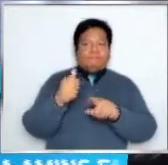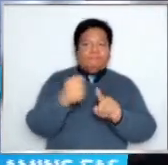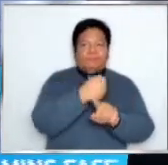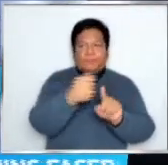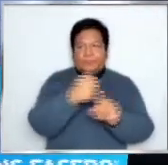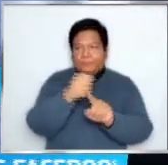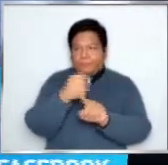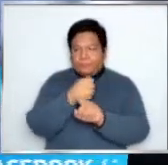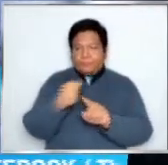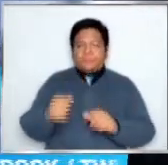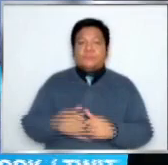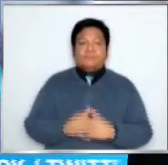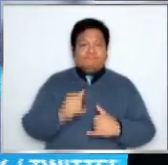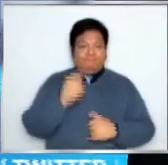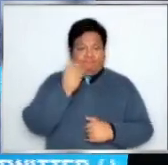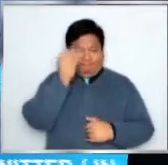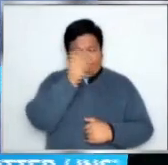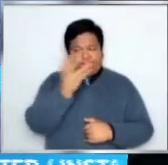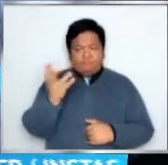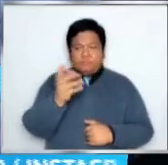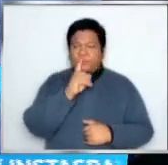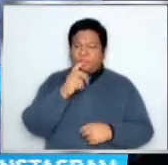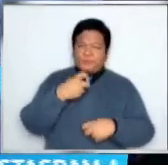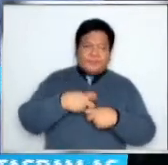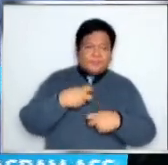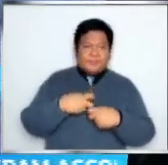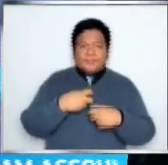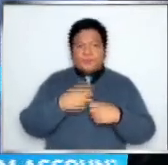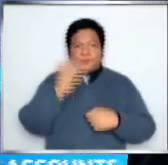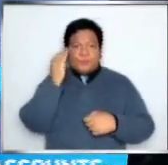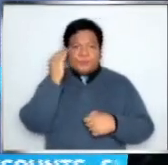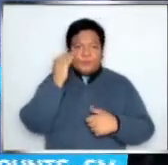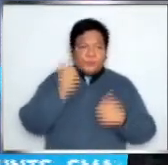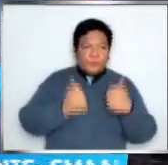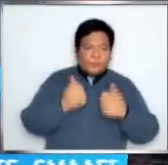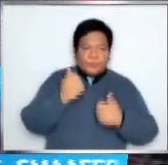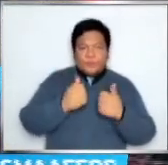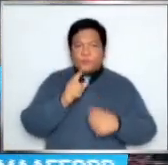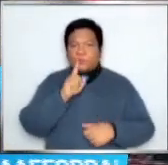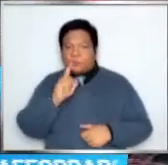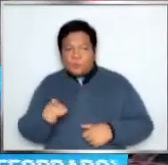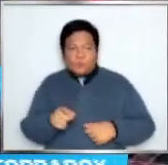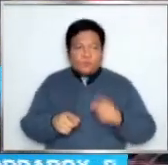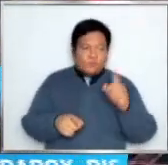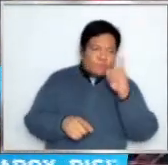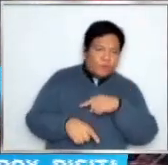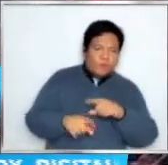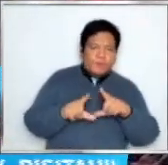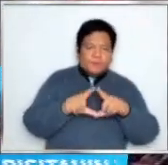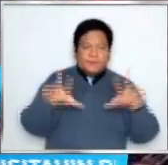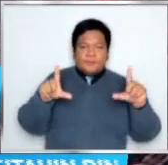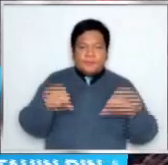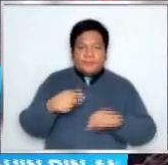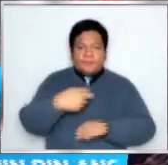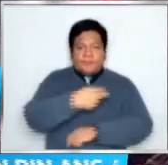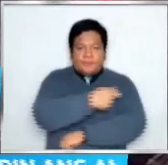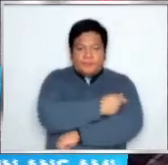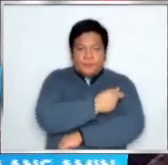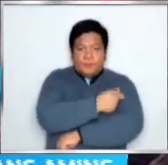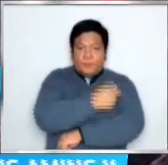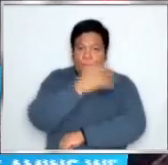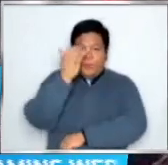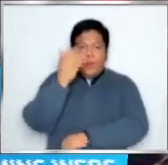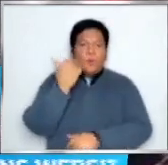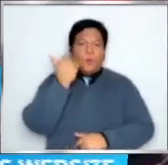nahihirapan sila sa pagtukoy o pagbeberipika ng tunay na mga vaccination card mula sa peking vaccination card dahil sa kakulangan ng